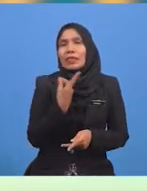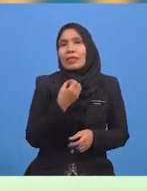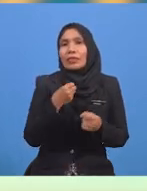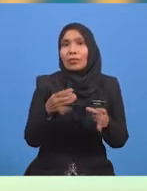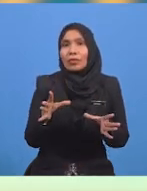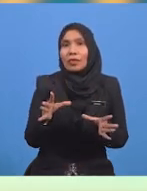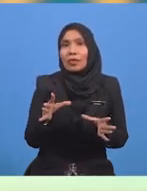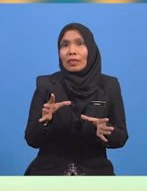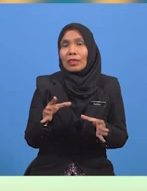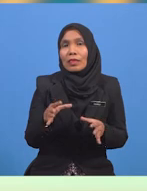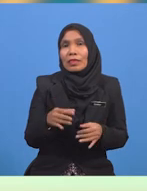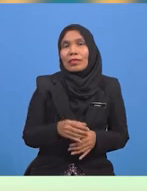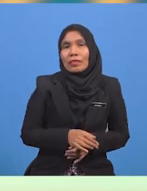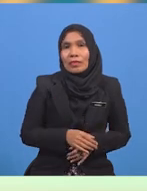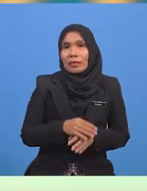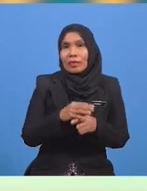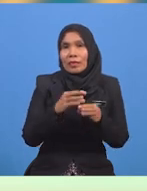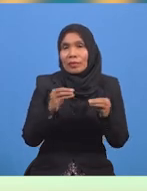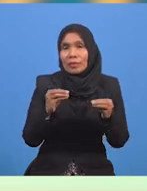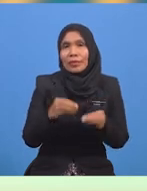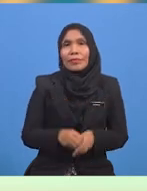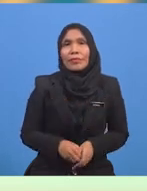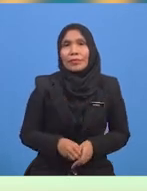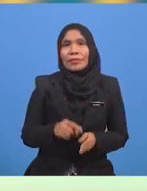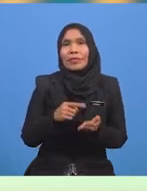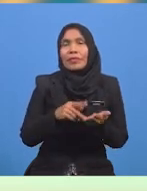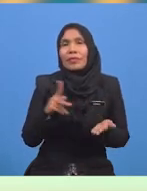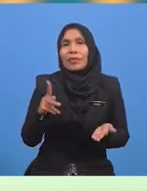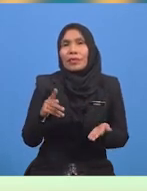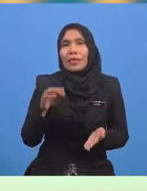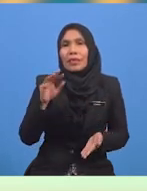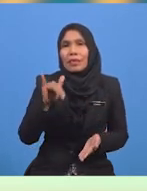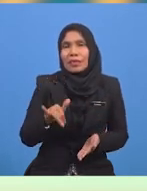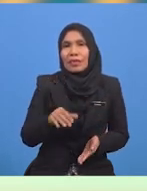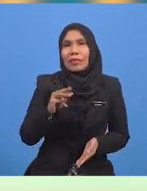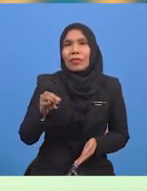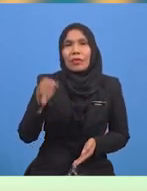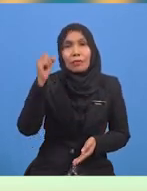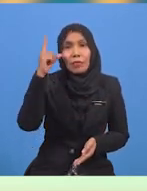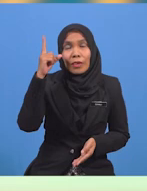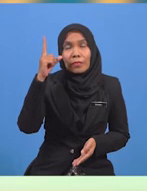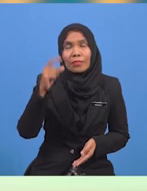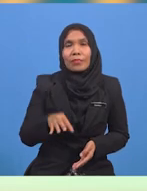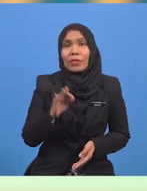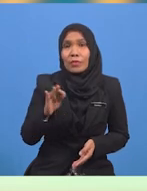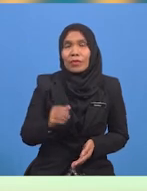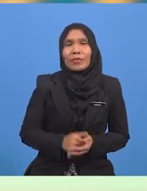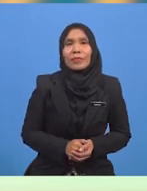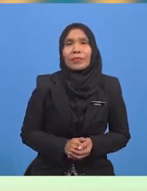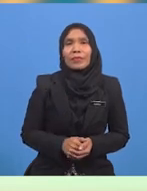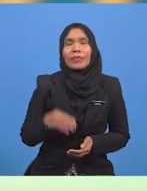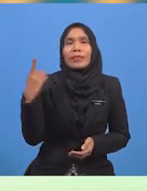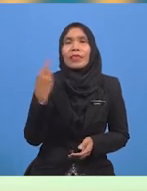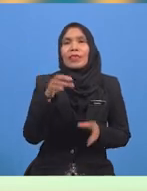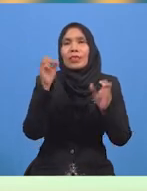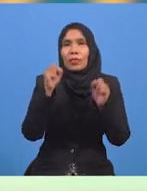sampai ke penghujungnya. Apakah yang murid faham tentang petua kosinus? Ya, kita